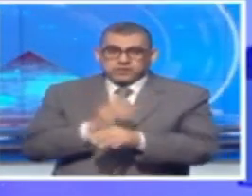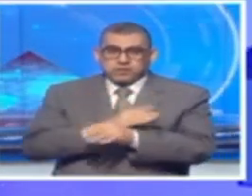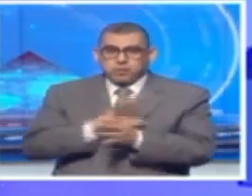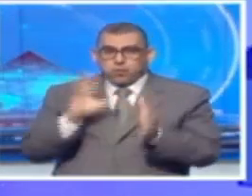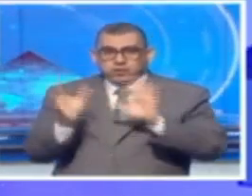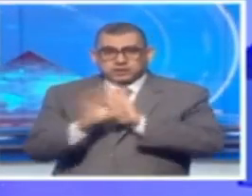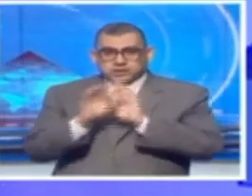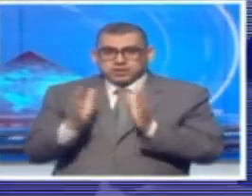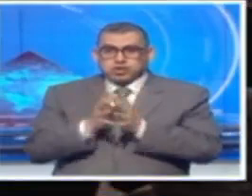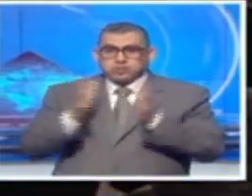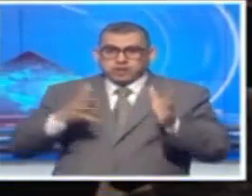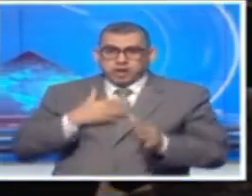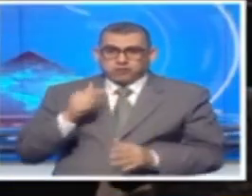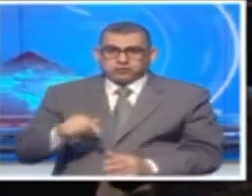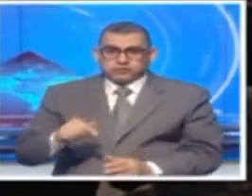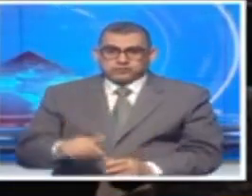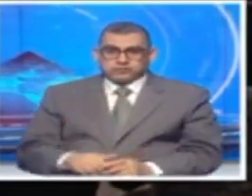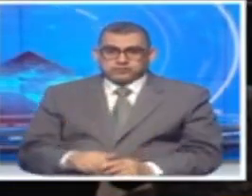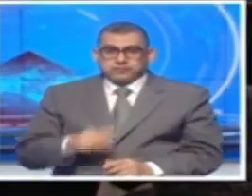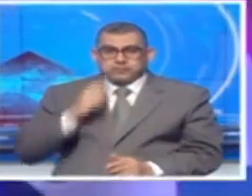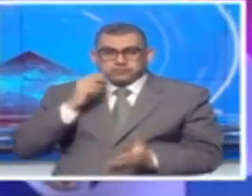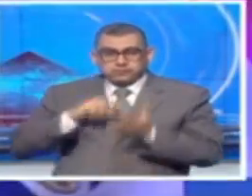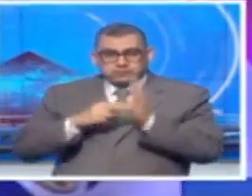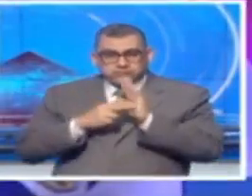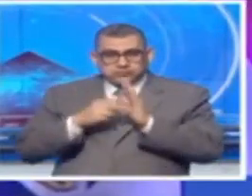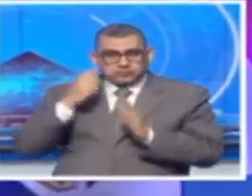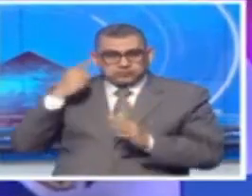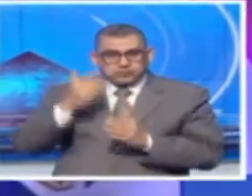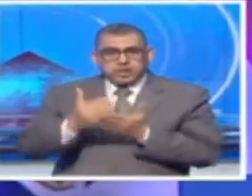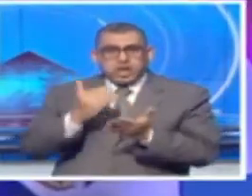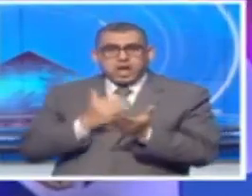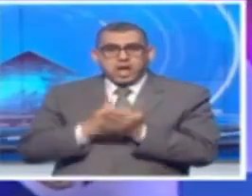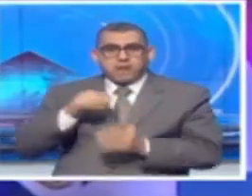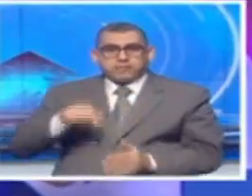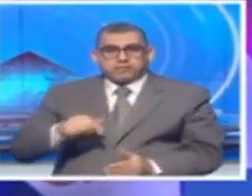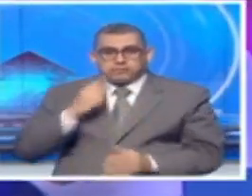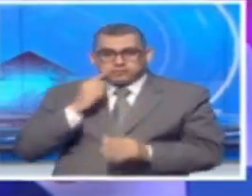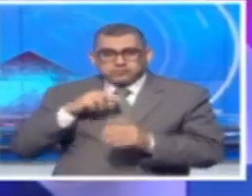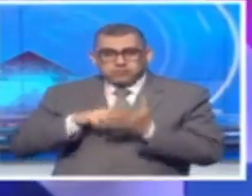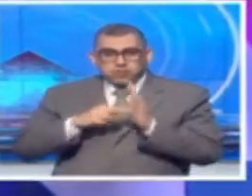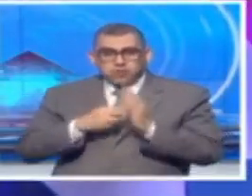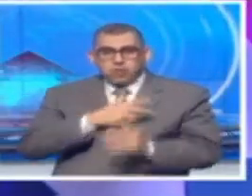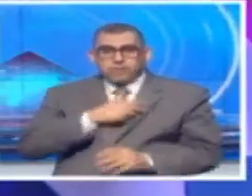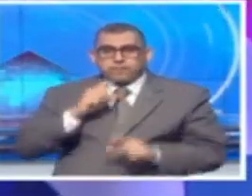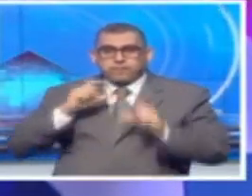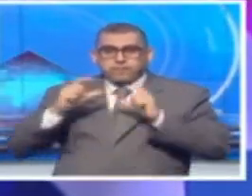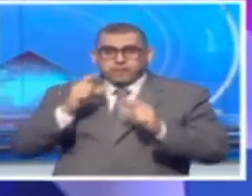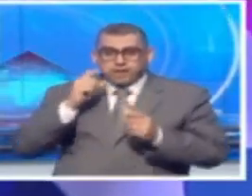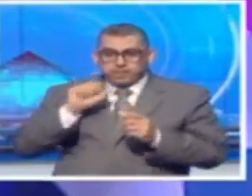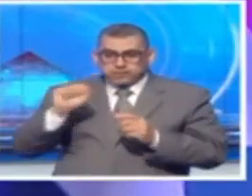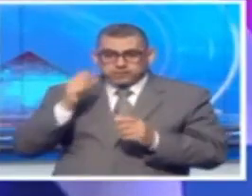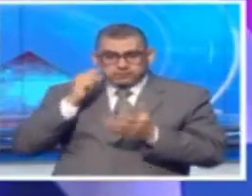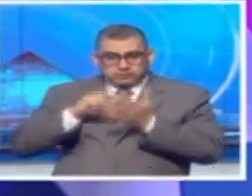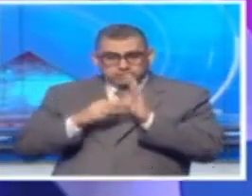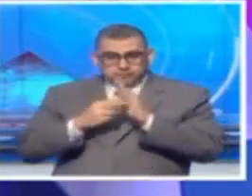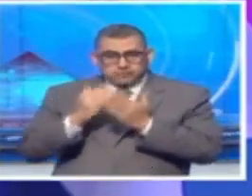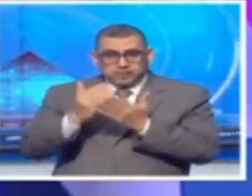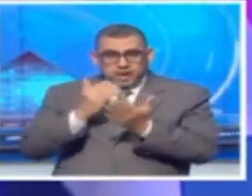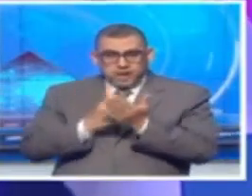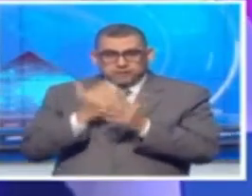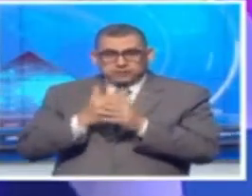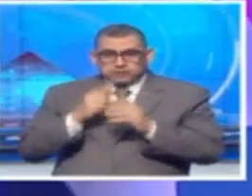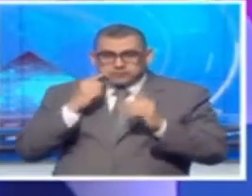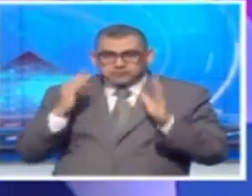باختلاف حجمها أو قدرتها. إجراءات استباقية تتخذها البنوك المصرفية العربية